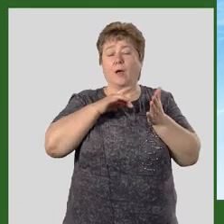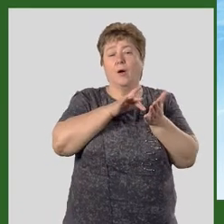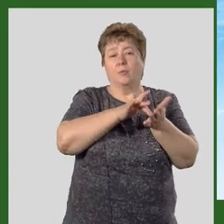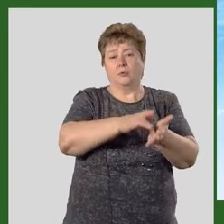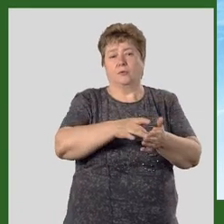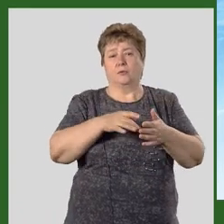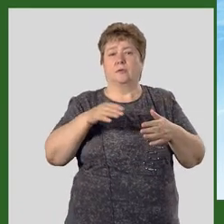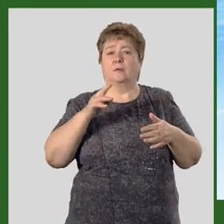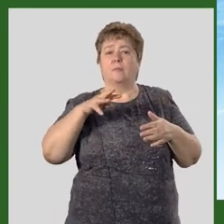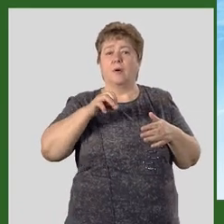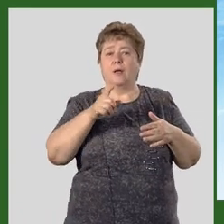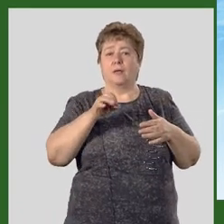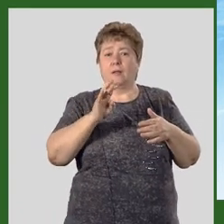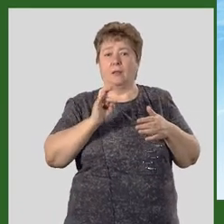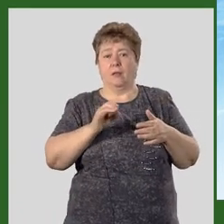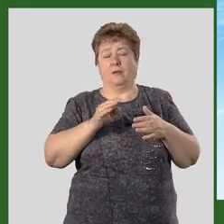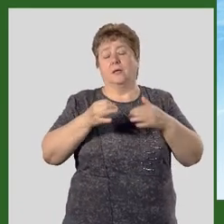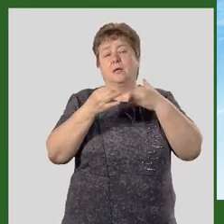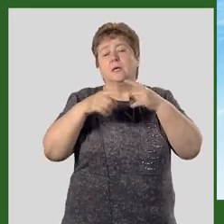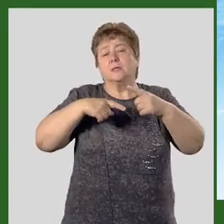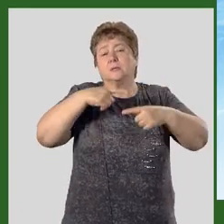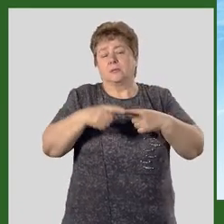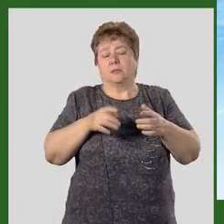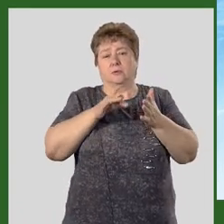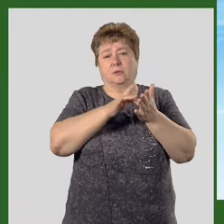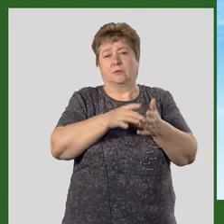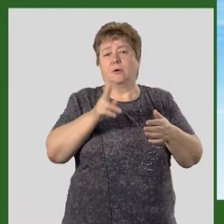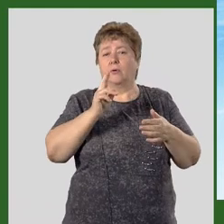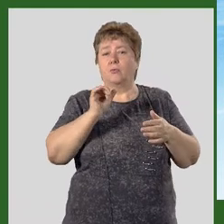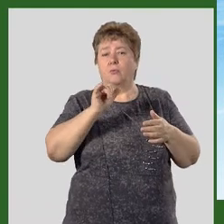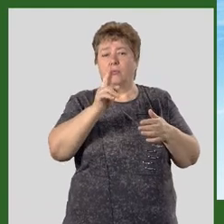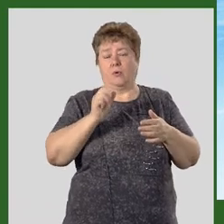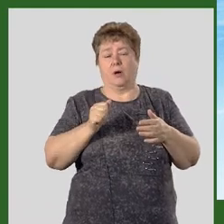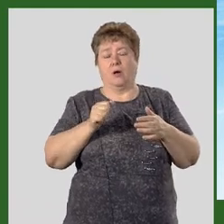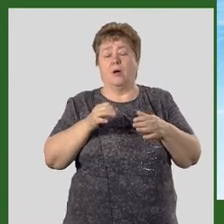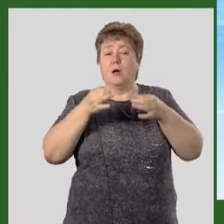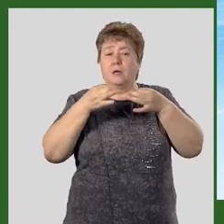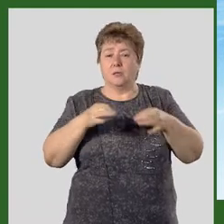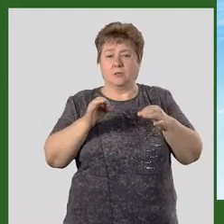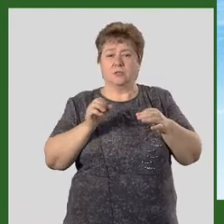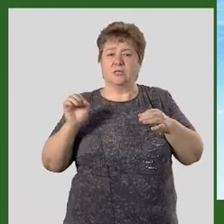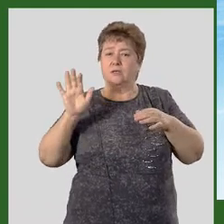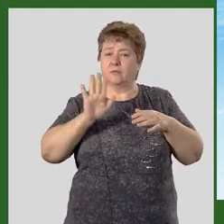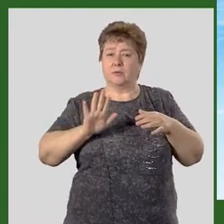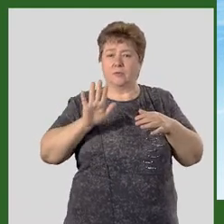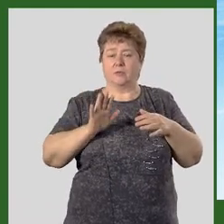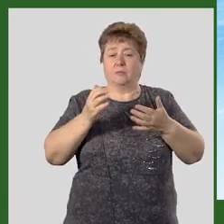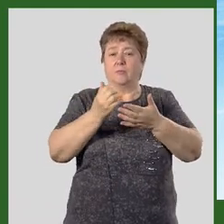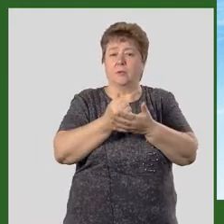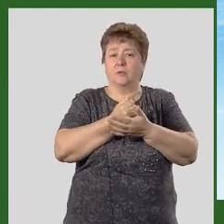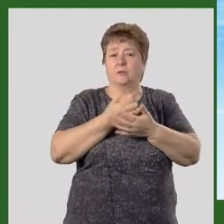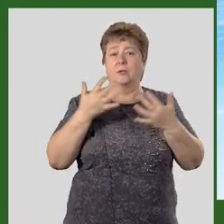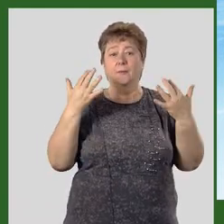Путешествия Фернан Магеллана и последующие экспедиции Джеймса Кука позволили европейцам